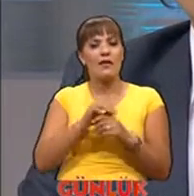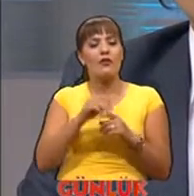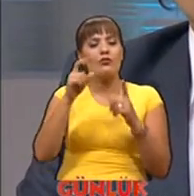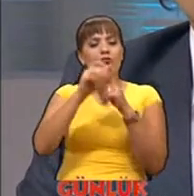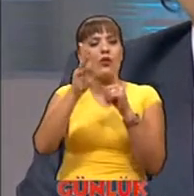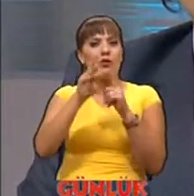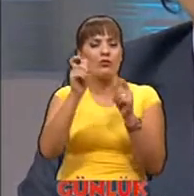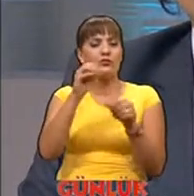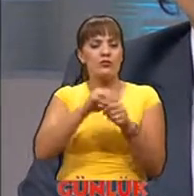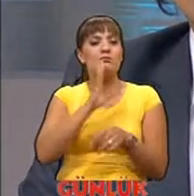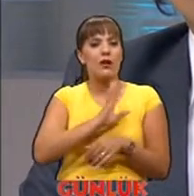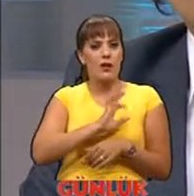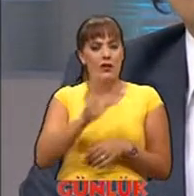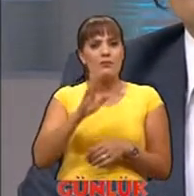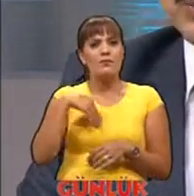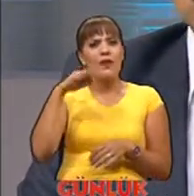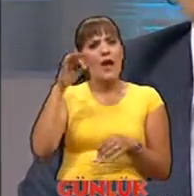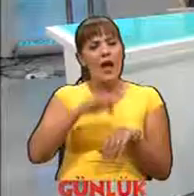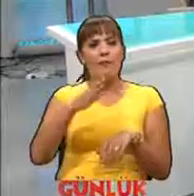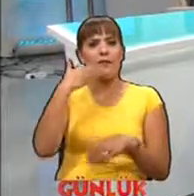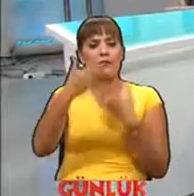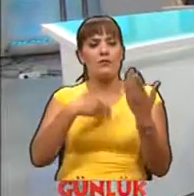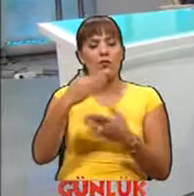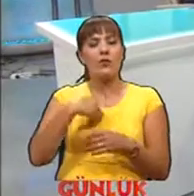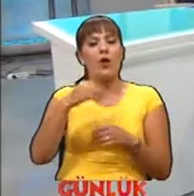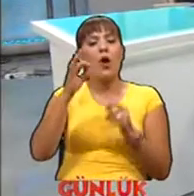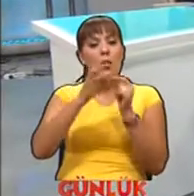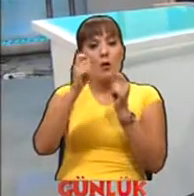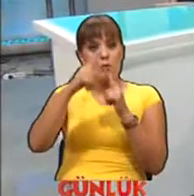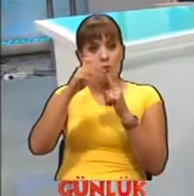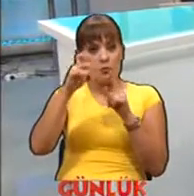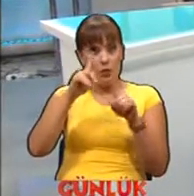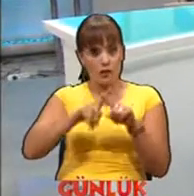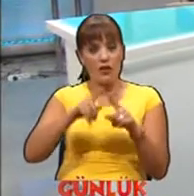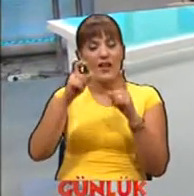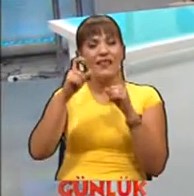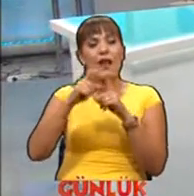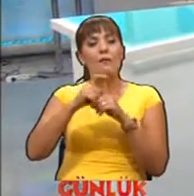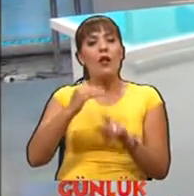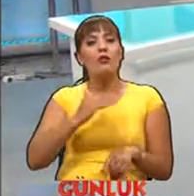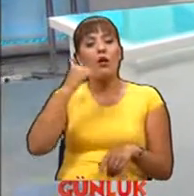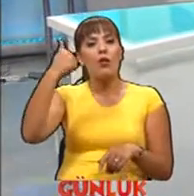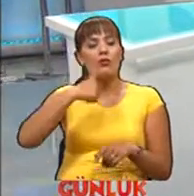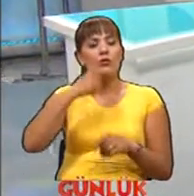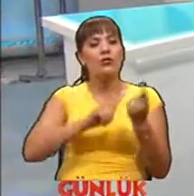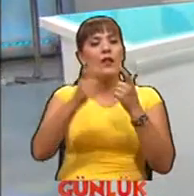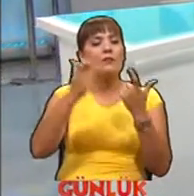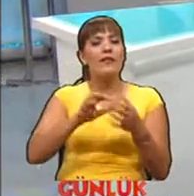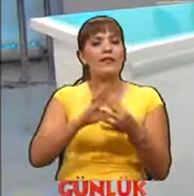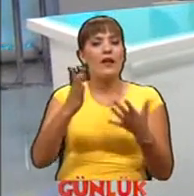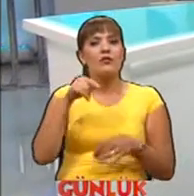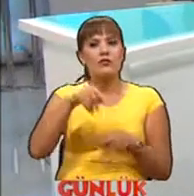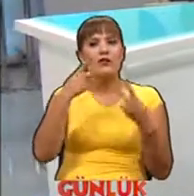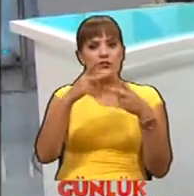Harika. Peki hemen girelim derim. Botoks, tamam. Ve dermal dolgu kullanım alanları nelerdir efendim? Evet, şöyle